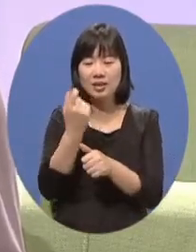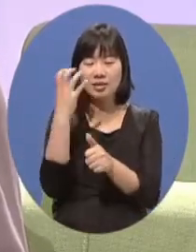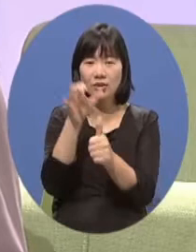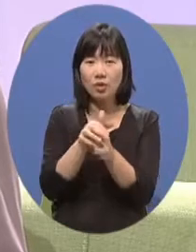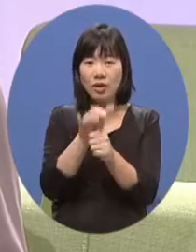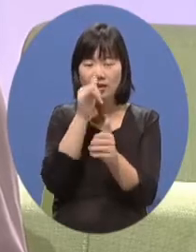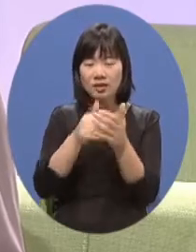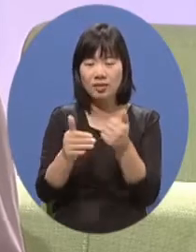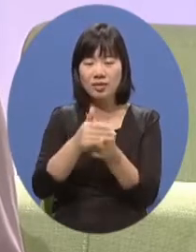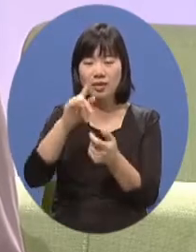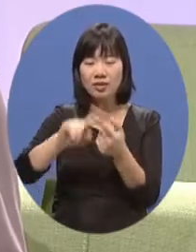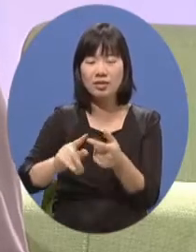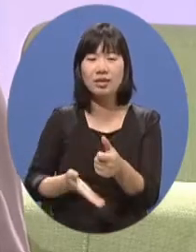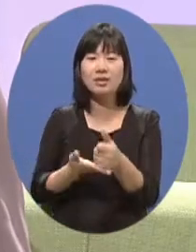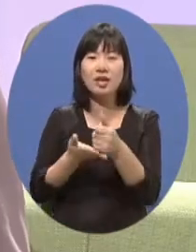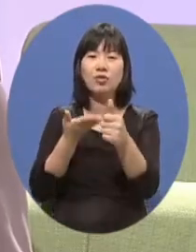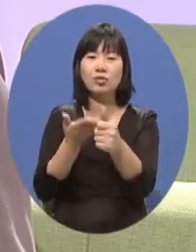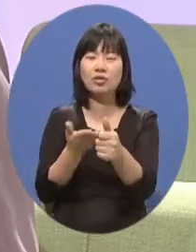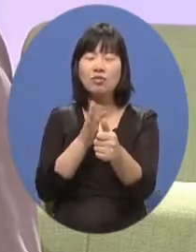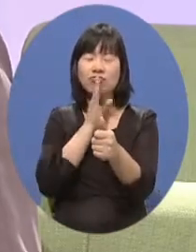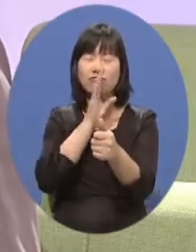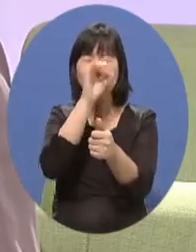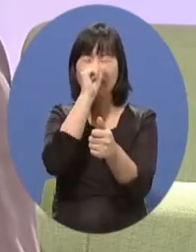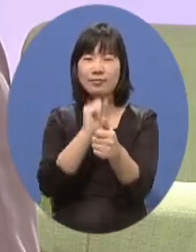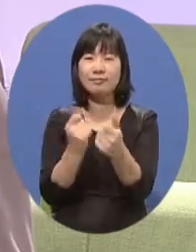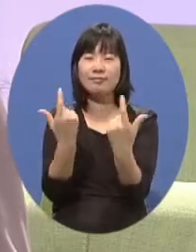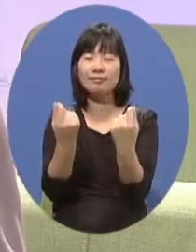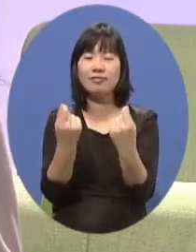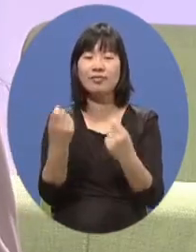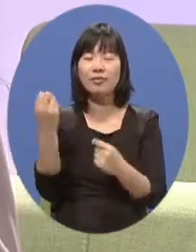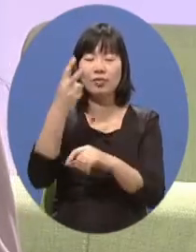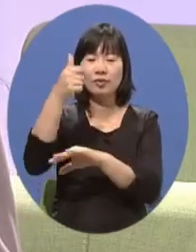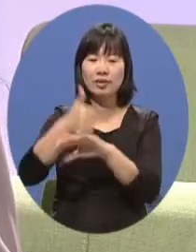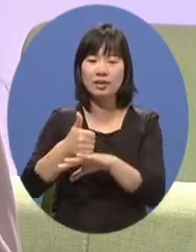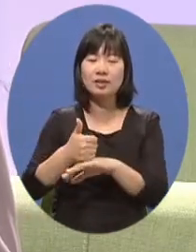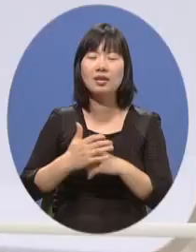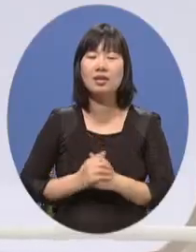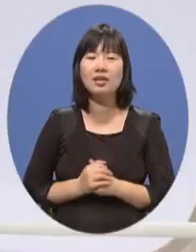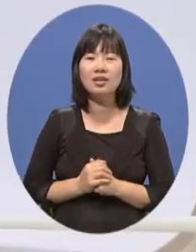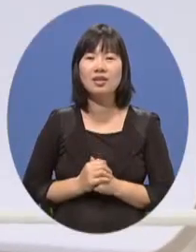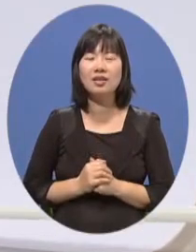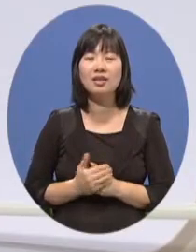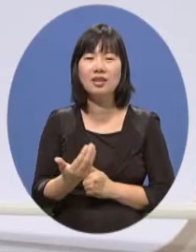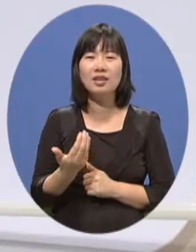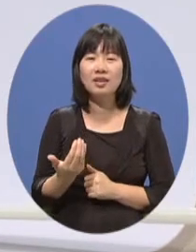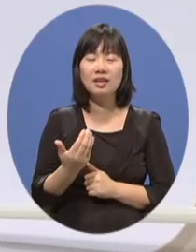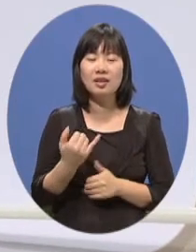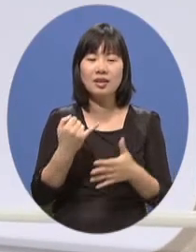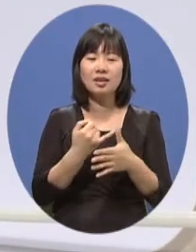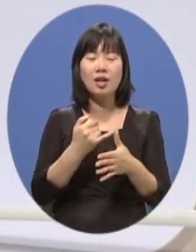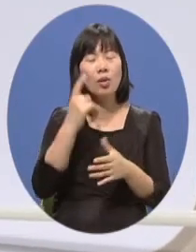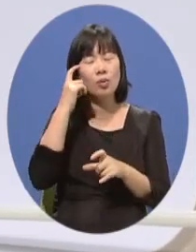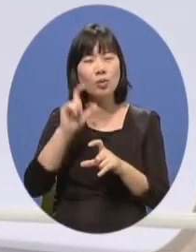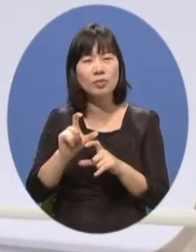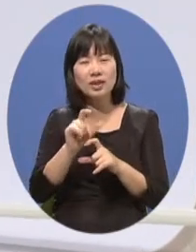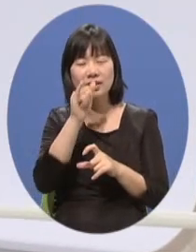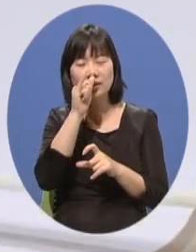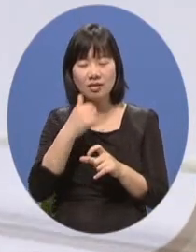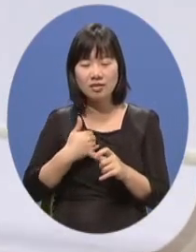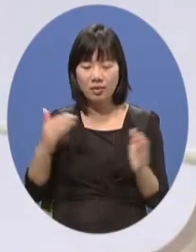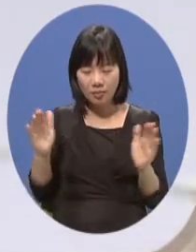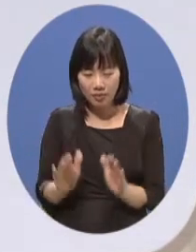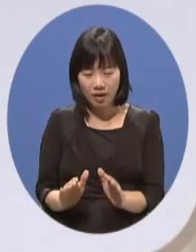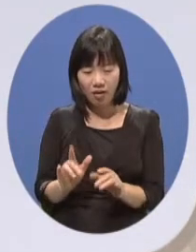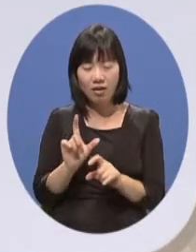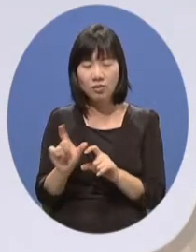주셔서 그런 거에 대한 칭찬을 해주신 것도 되게 좋을 것 같아요. 네. 그리고 마지막으로는 실은 이제 아까 이게 하은이 고민이에요. 왜소한 게